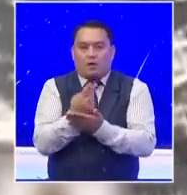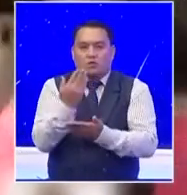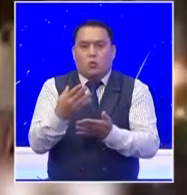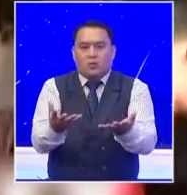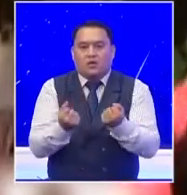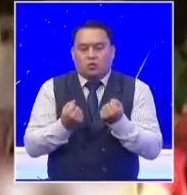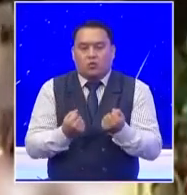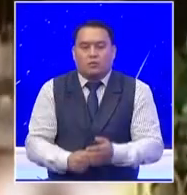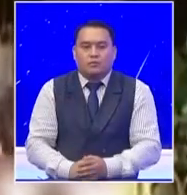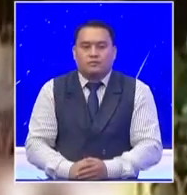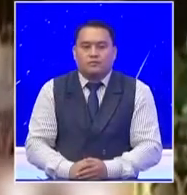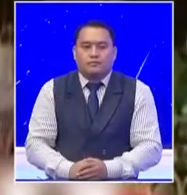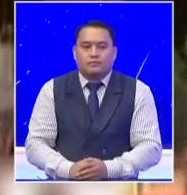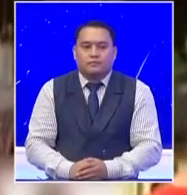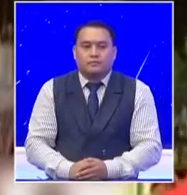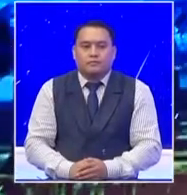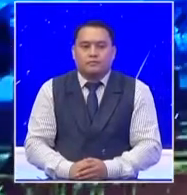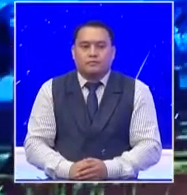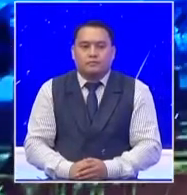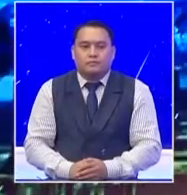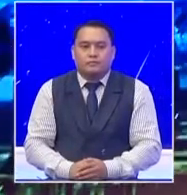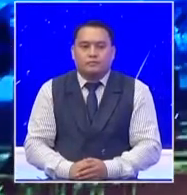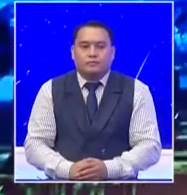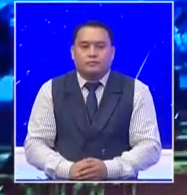же принимают оплату.